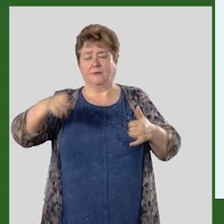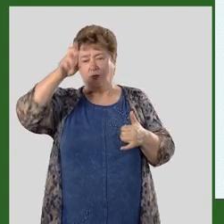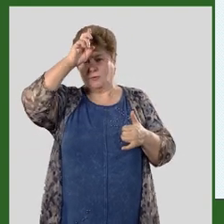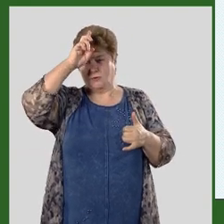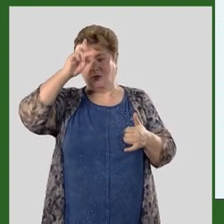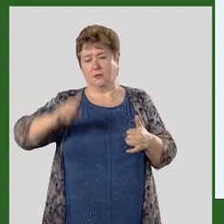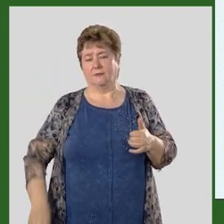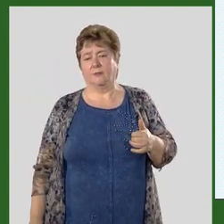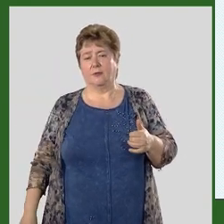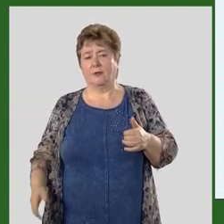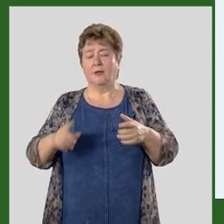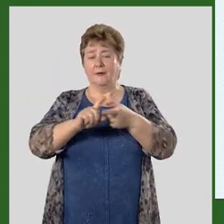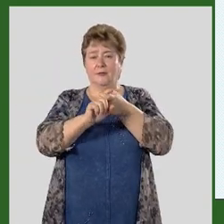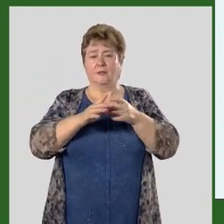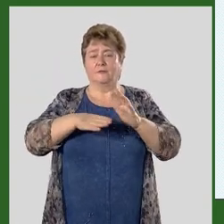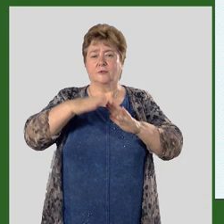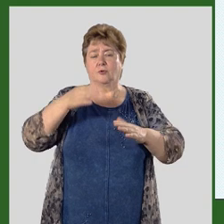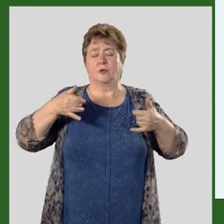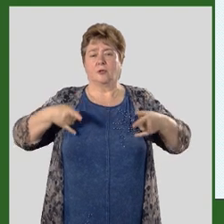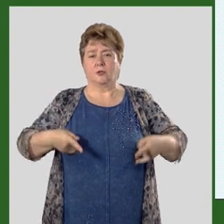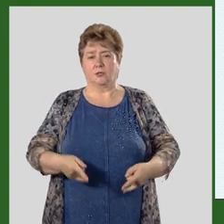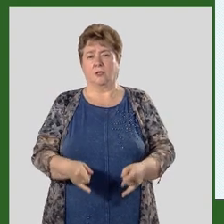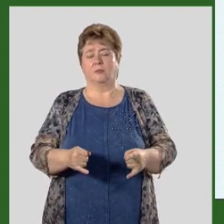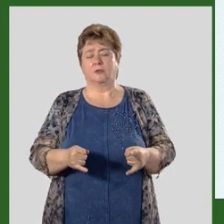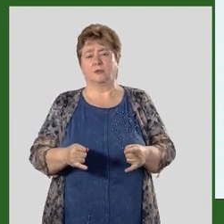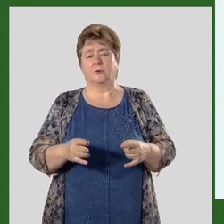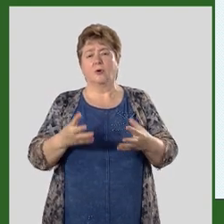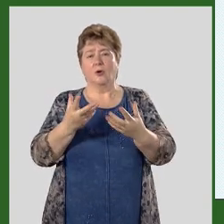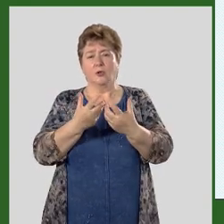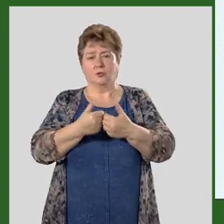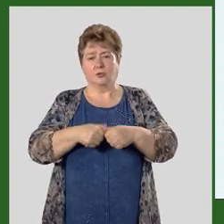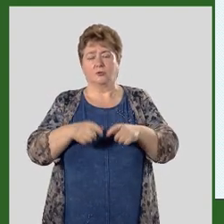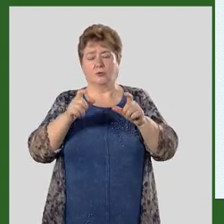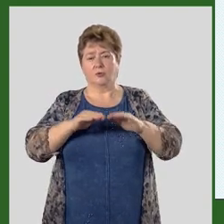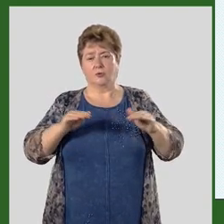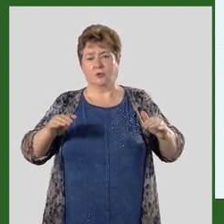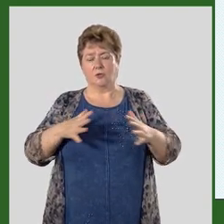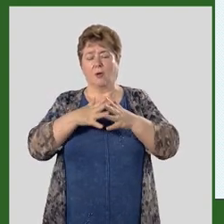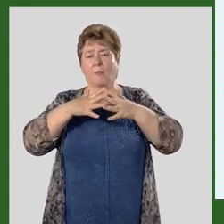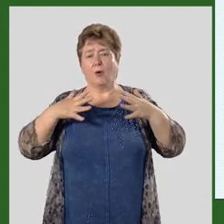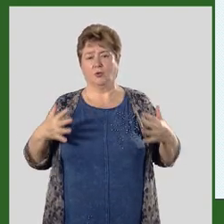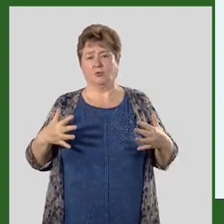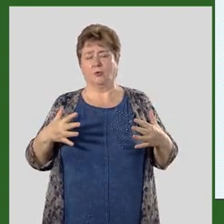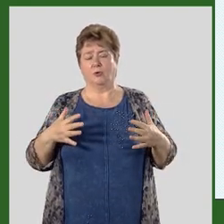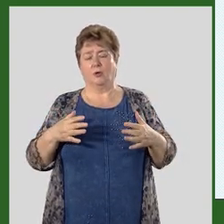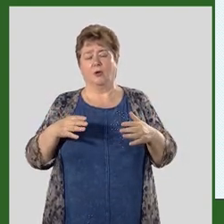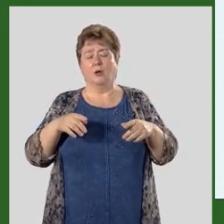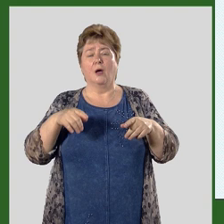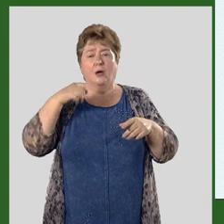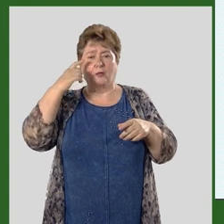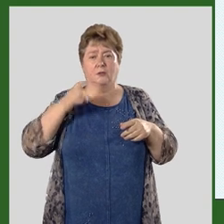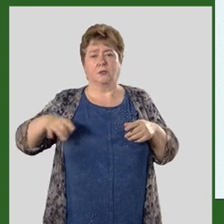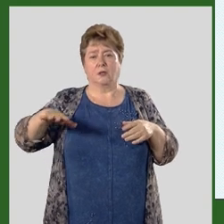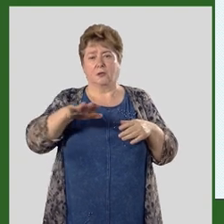государствами. В связи с высокой рождаемостью число детей в Кыргызстане большое, то есть